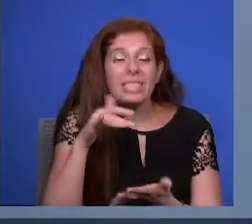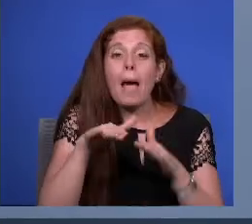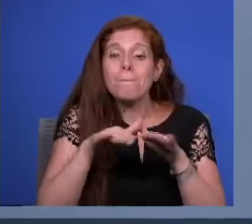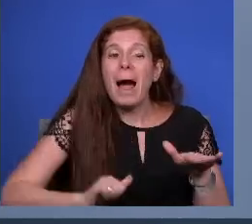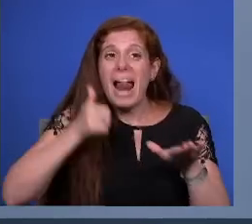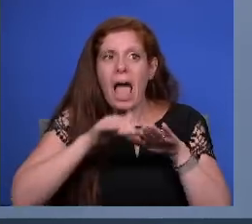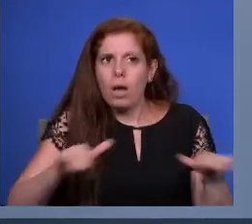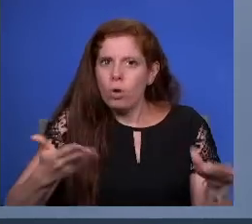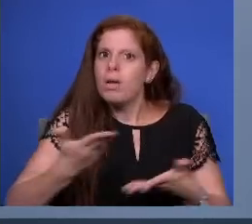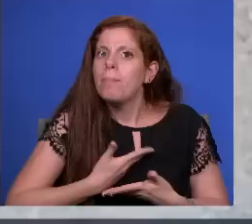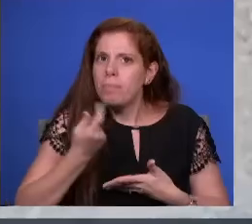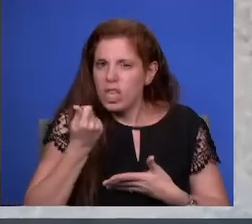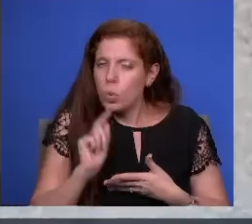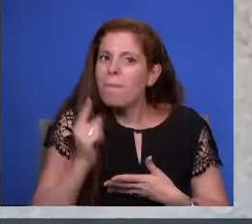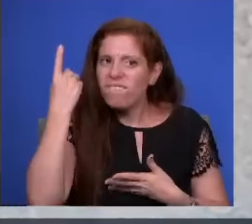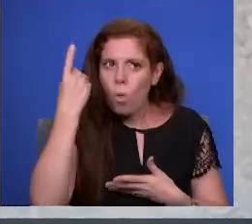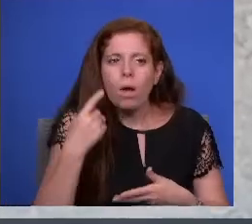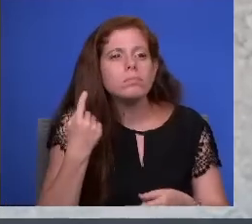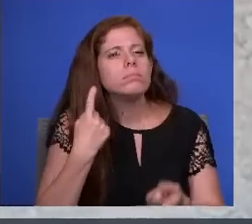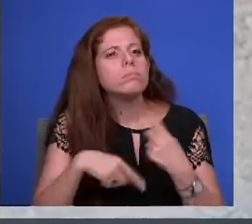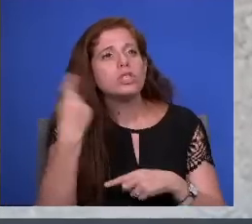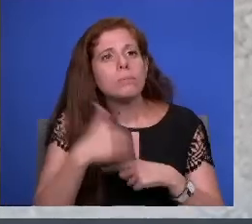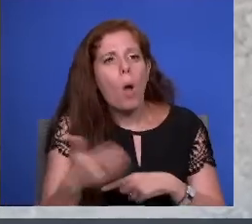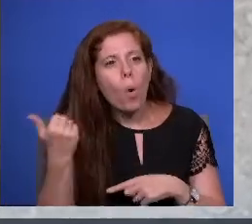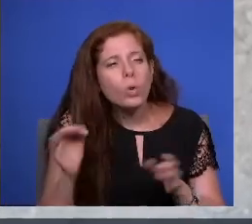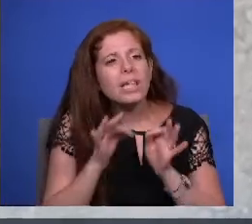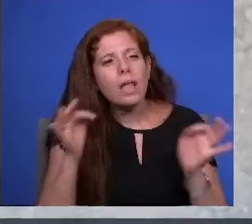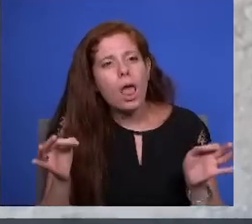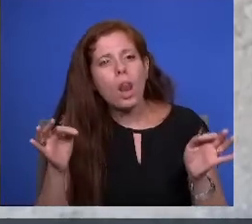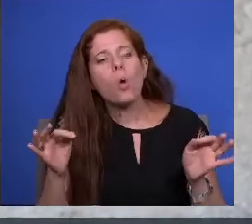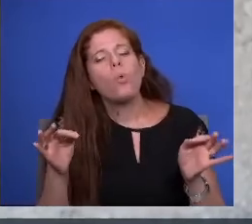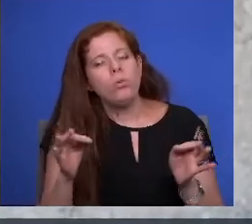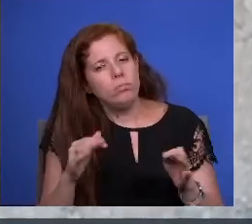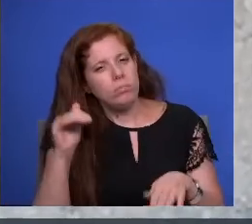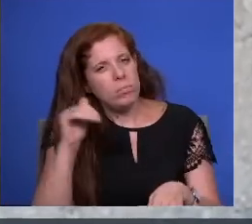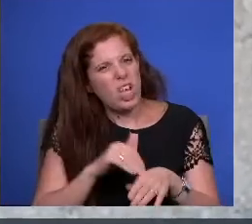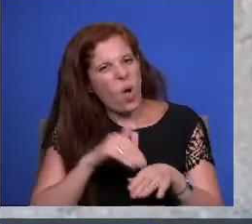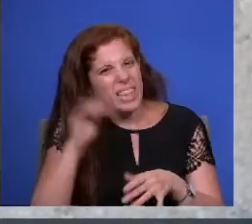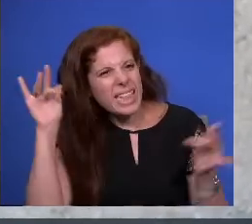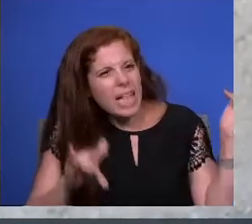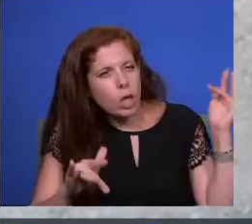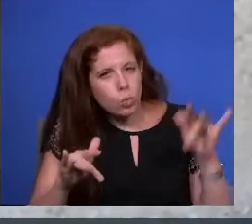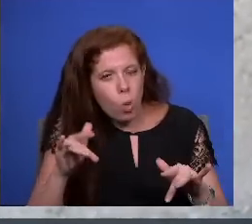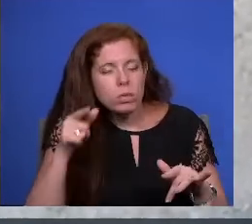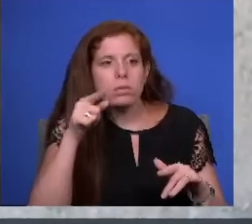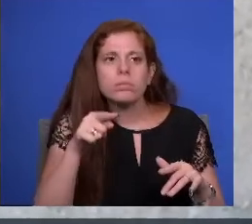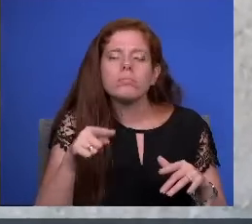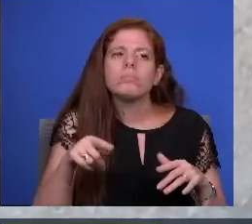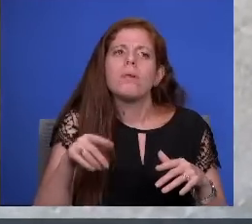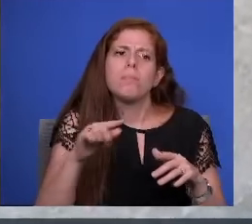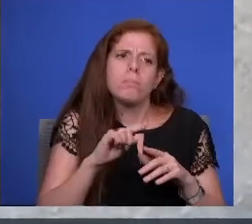תשלום גבוה. בשנים האחרונות התחילו להתעורר קריאות התנגדות לפרויקט מצד גורמים